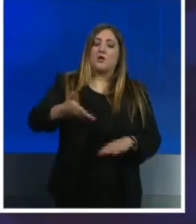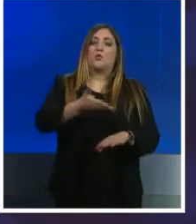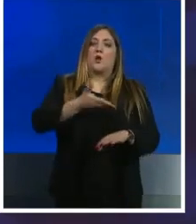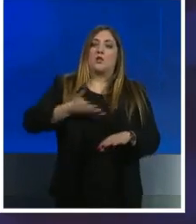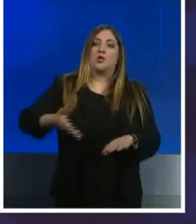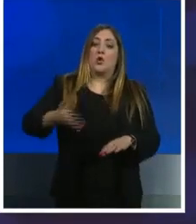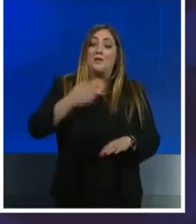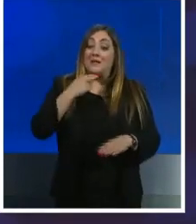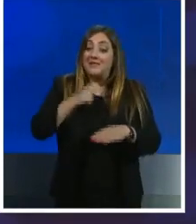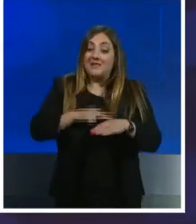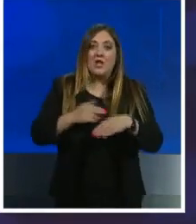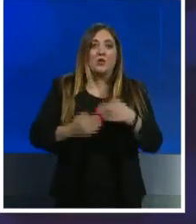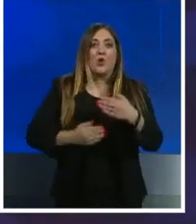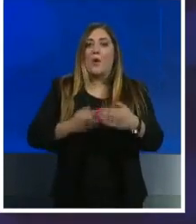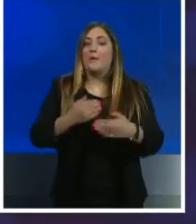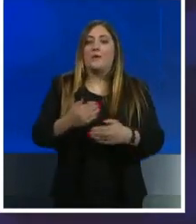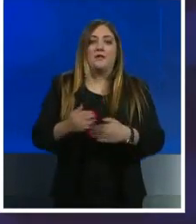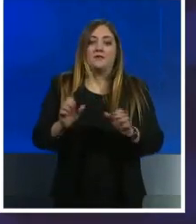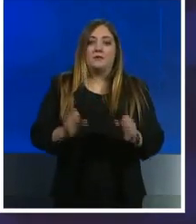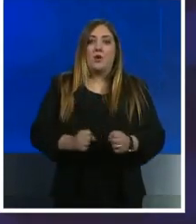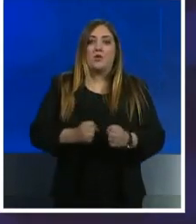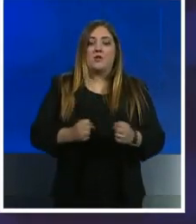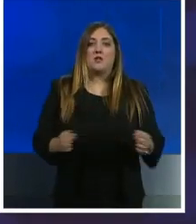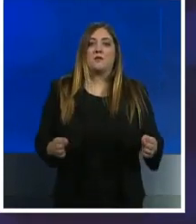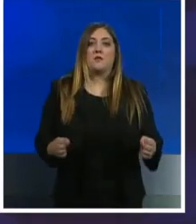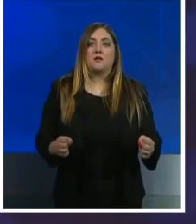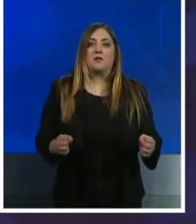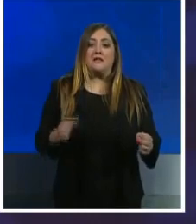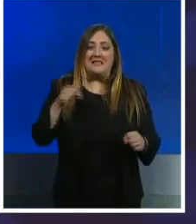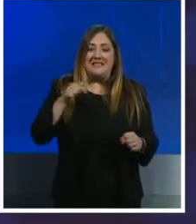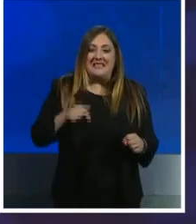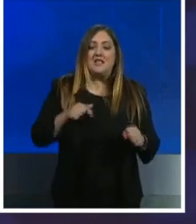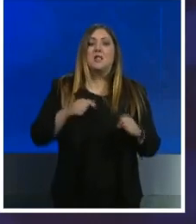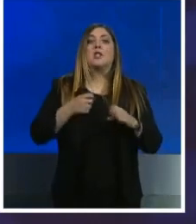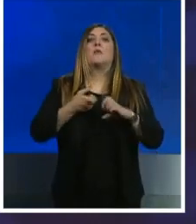mhix sostenibbli, li hija short term?